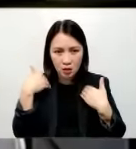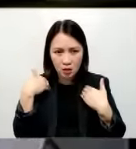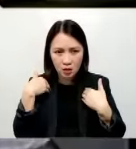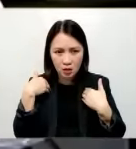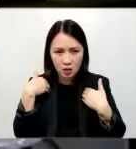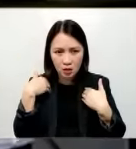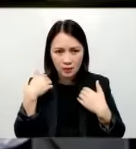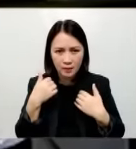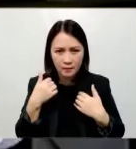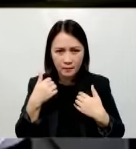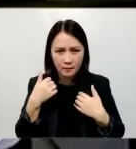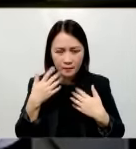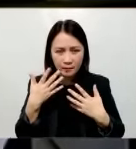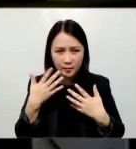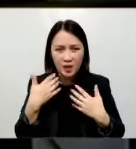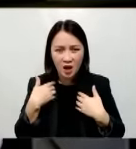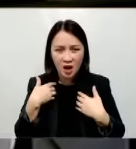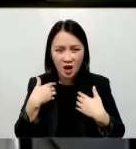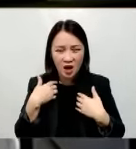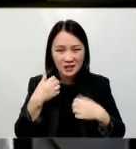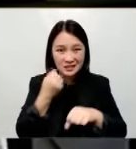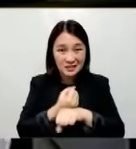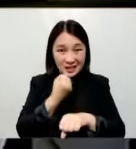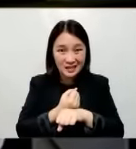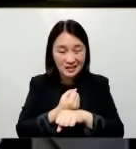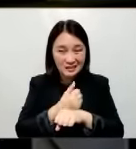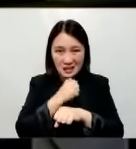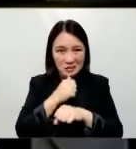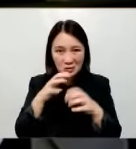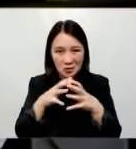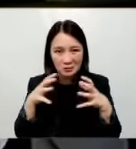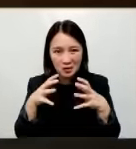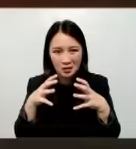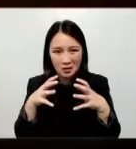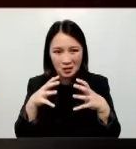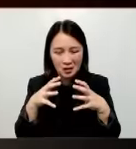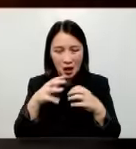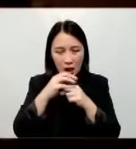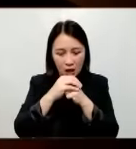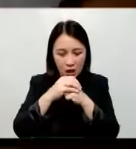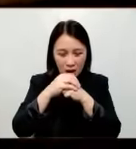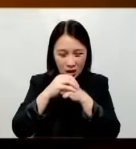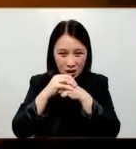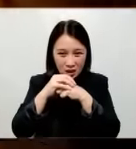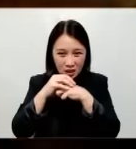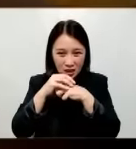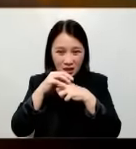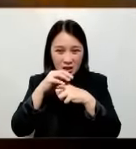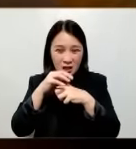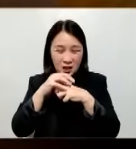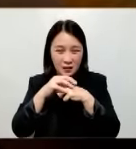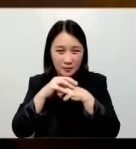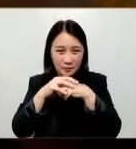mapapansin mo, hard siya, hindi siya nag-expand. And nag-expand yung nasa loob. Gate naman ni Doc Dex,